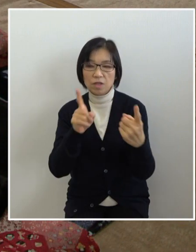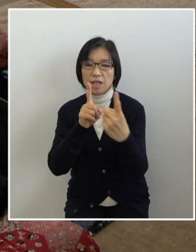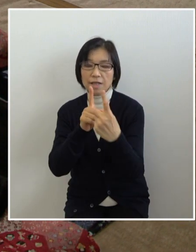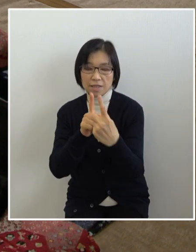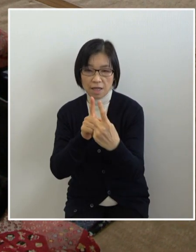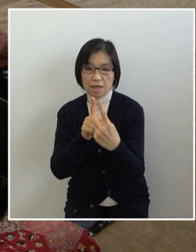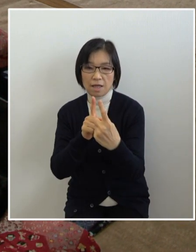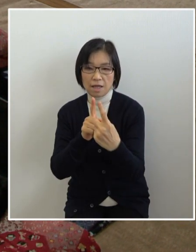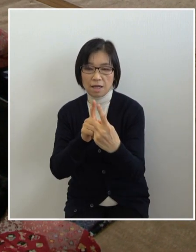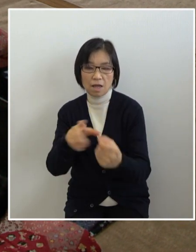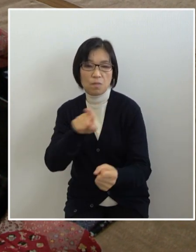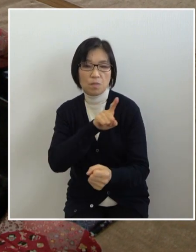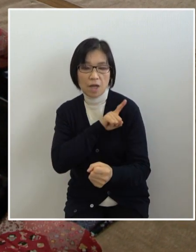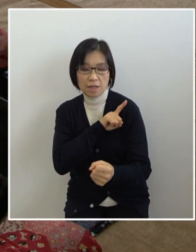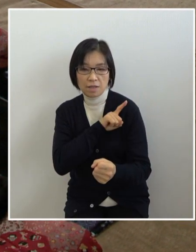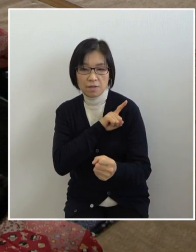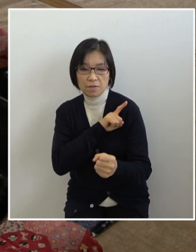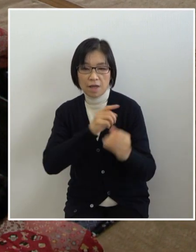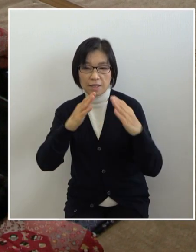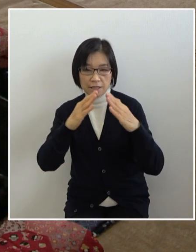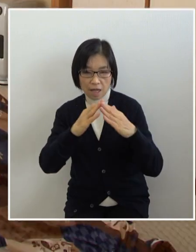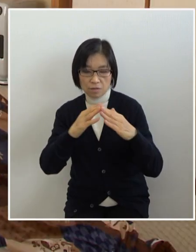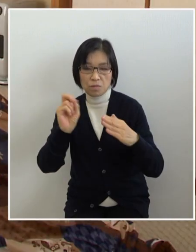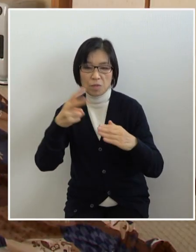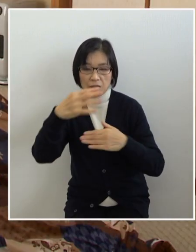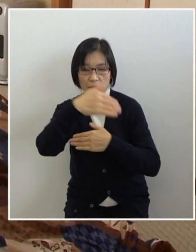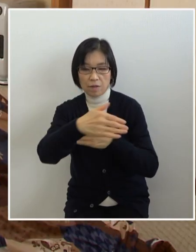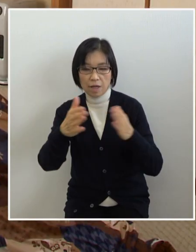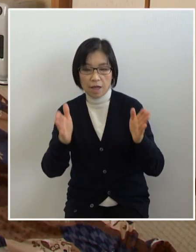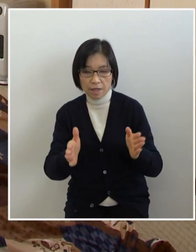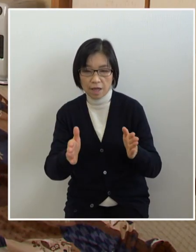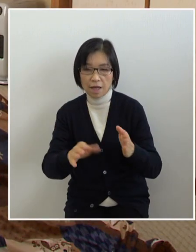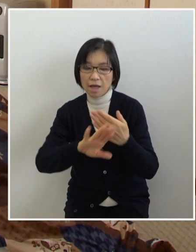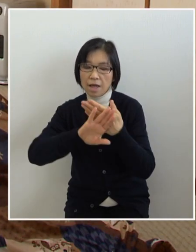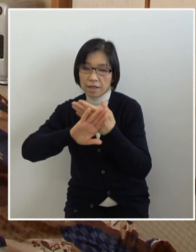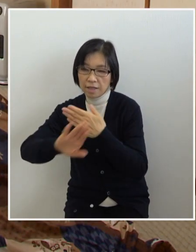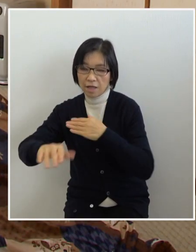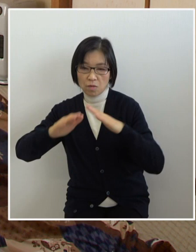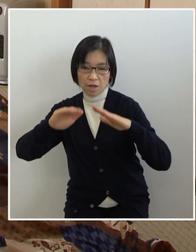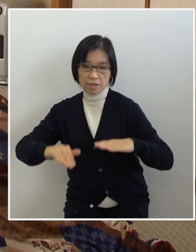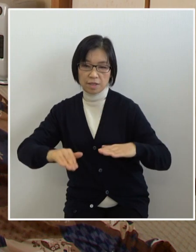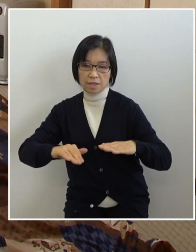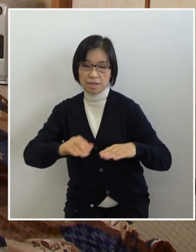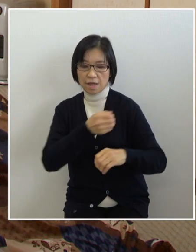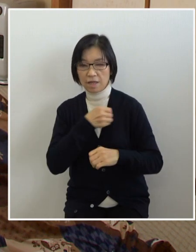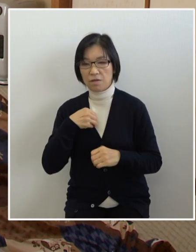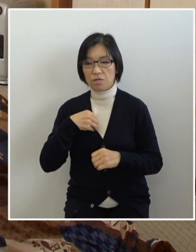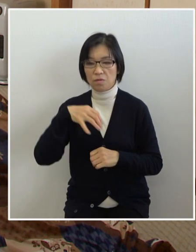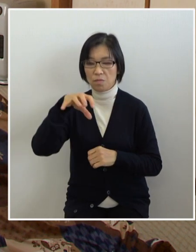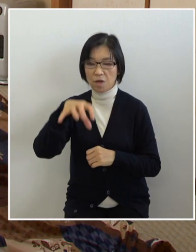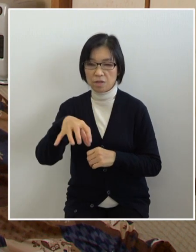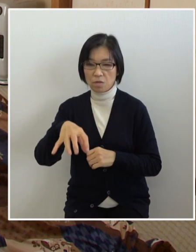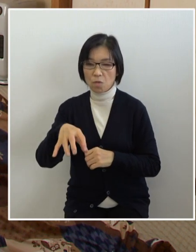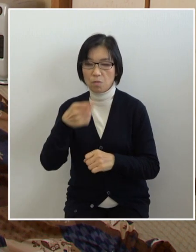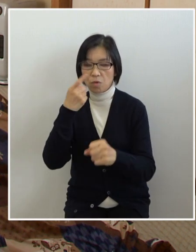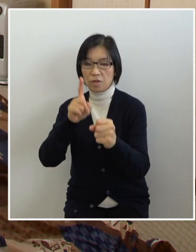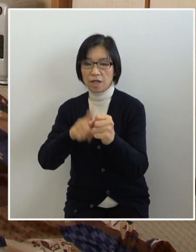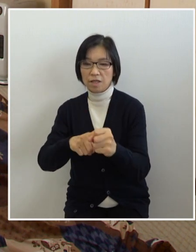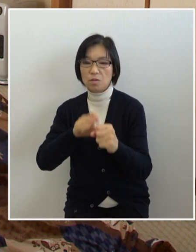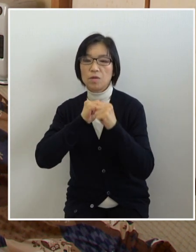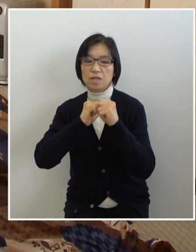、まずは自宅や部屋以外の安心できる居場所を提供することを目的としています